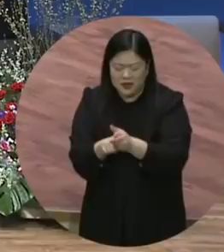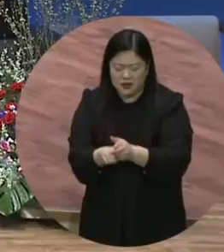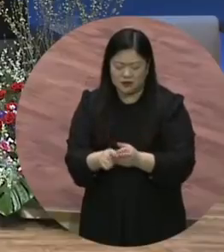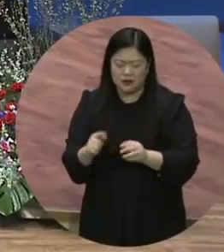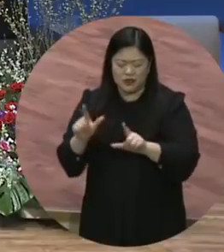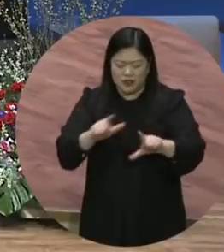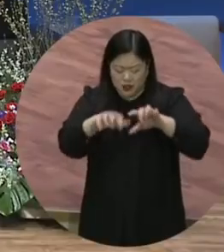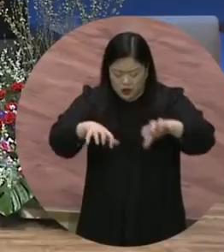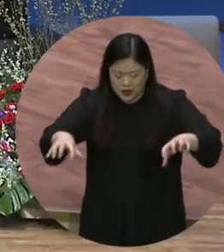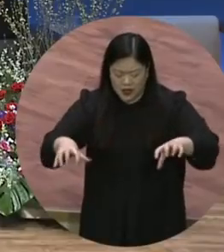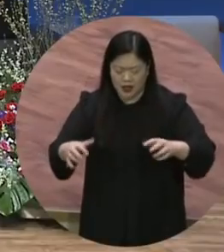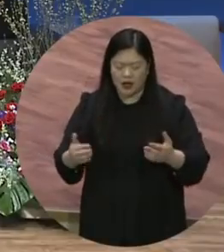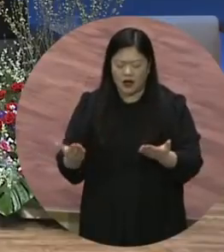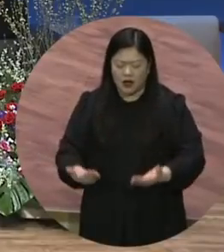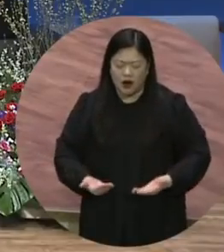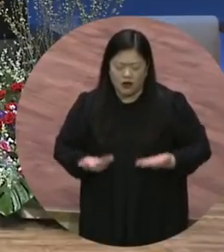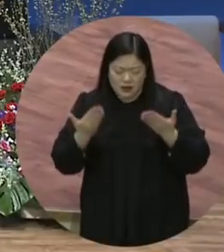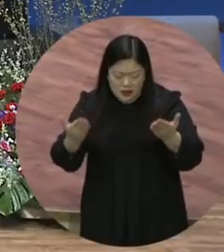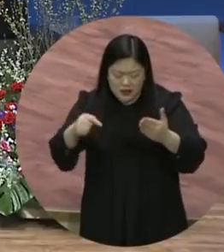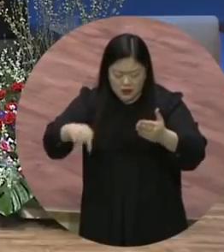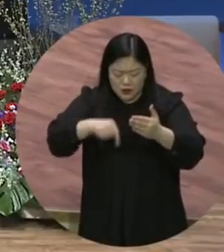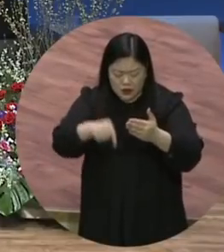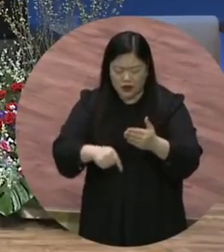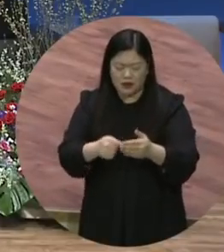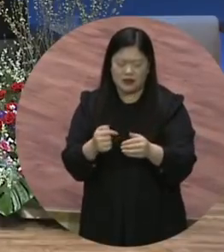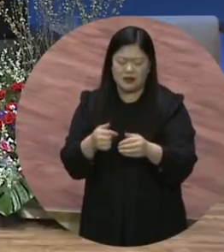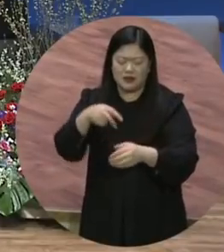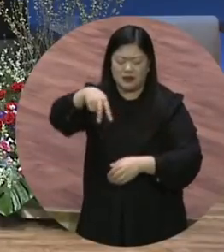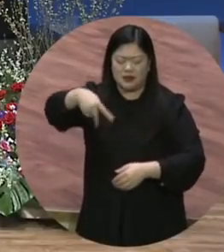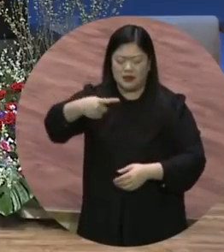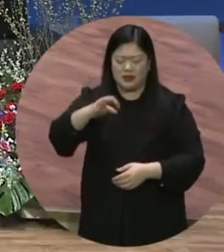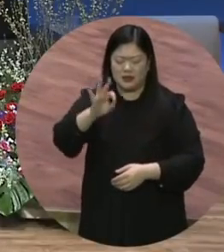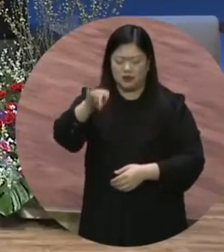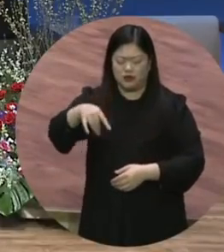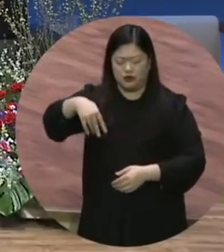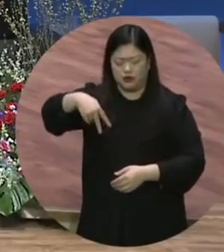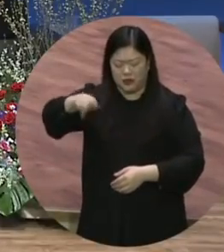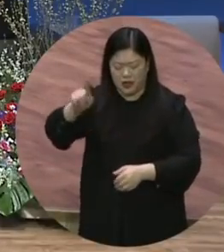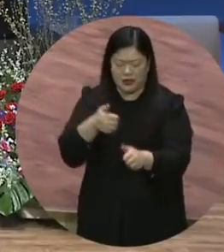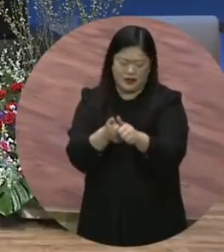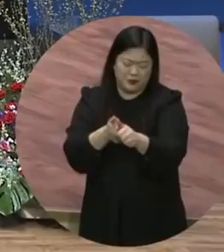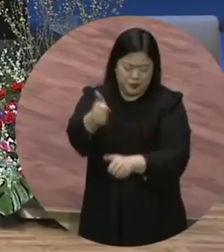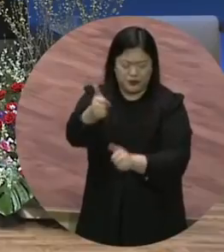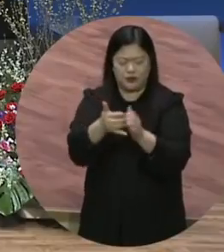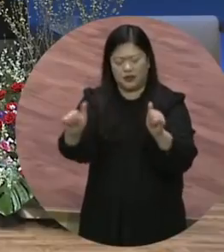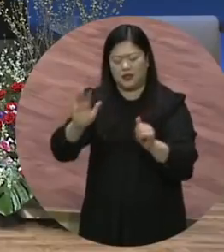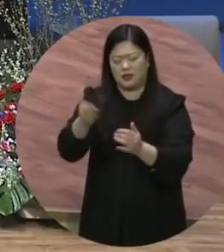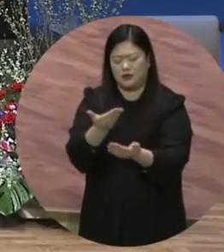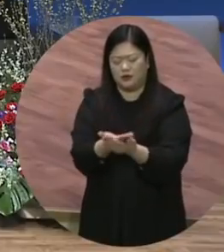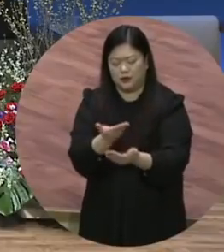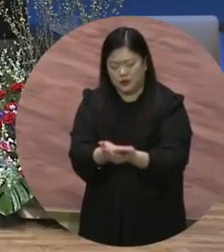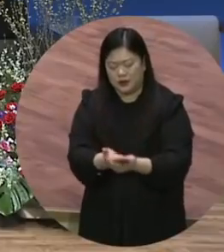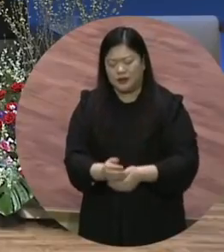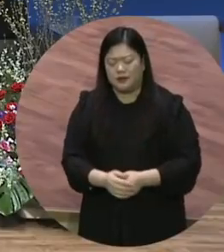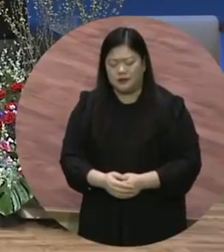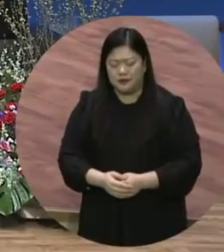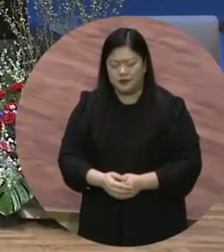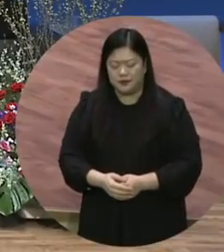승부사로서 하나님의 스케일 속에서 하나님의 창조 경영을 이루어 본당 헌당의 주역으로 쓰임받을 수 있도록 인도하여